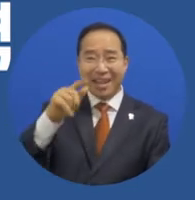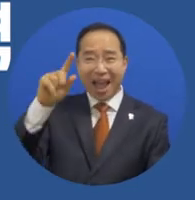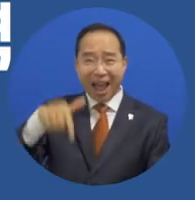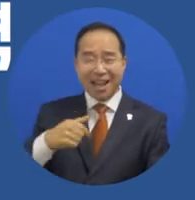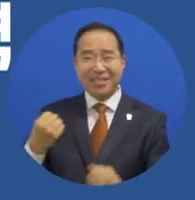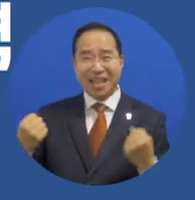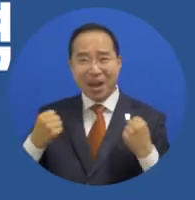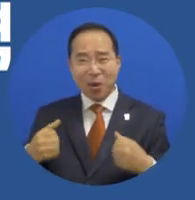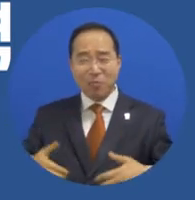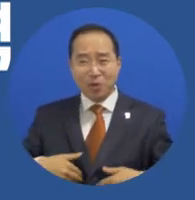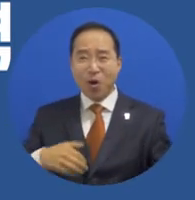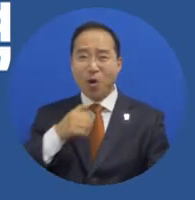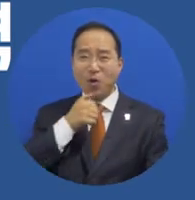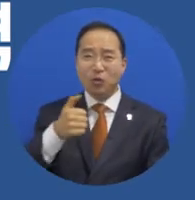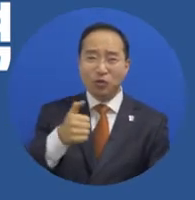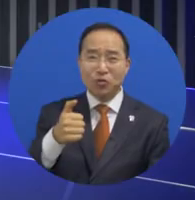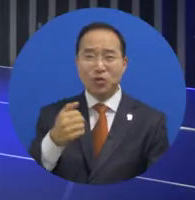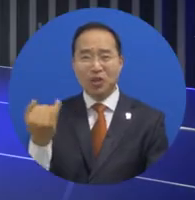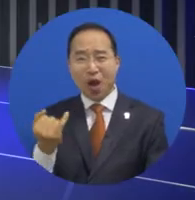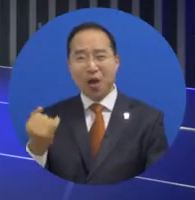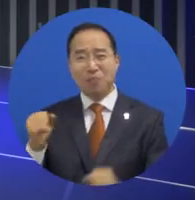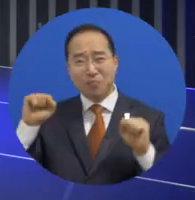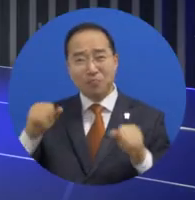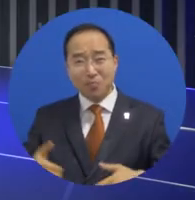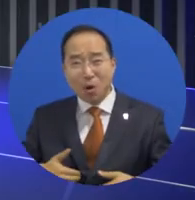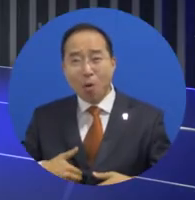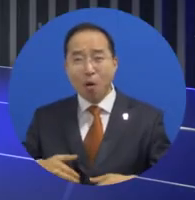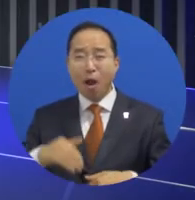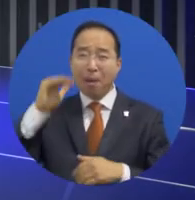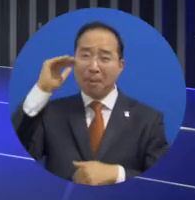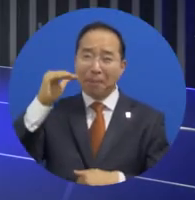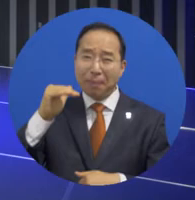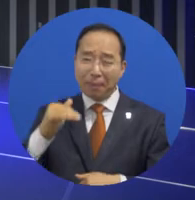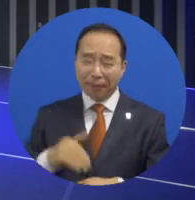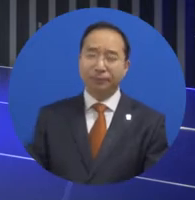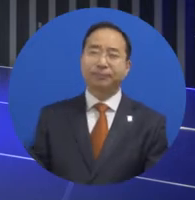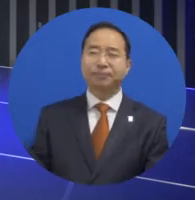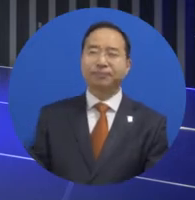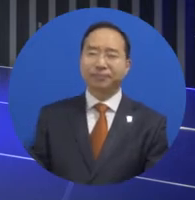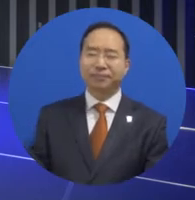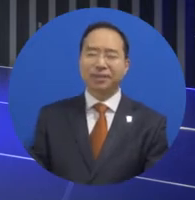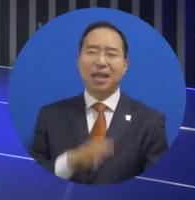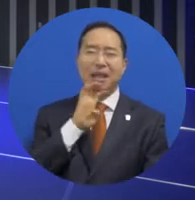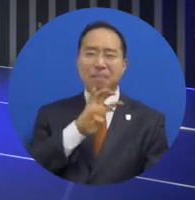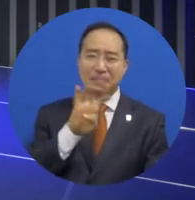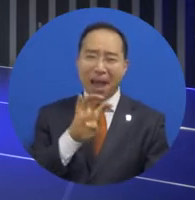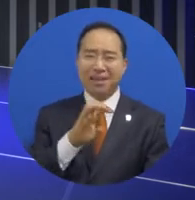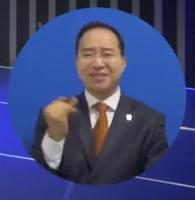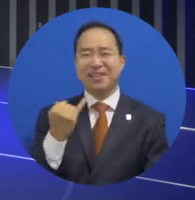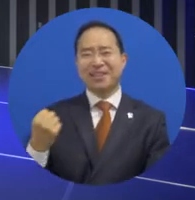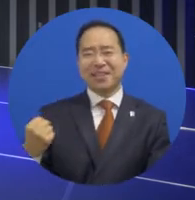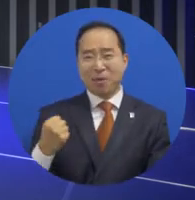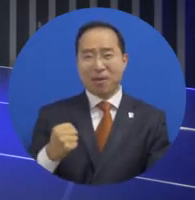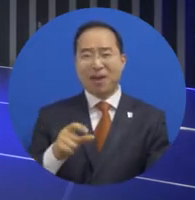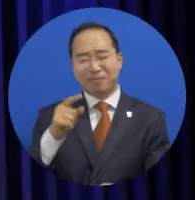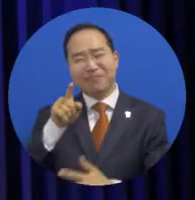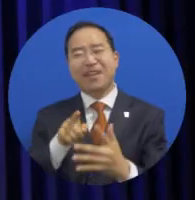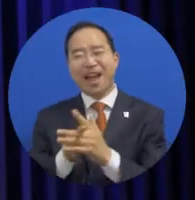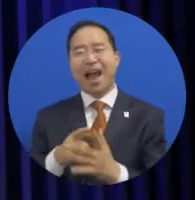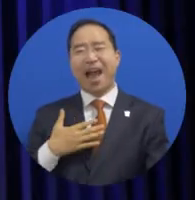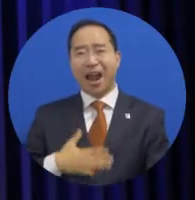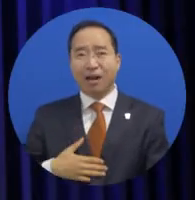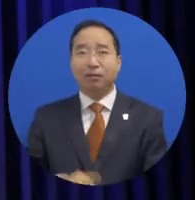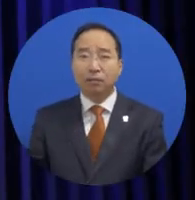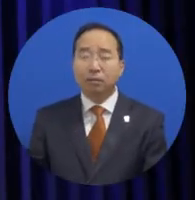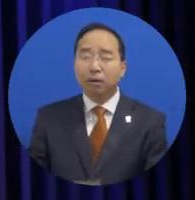체력도 필요하다. 육남 체력도 필요하다. 그런데 마녀 체력은 무슨 말씀인지 짐작은 가시겠지만 만남 체력,